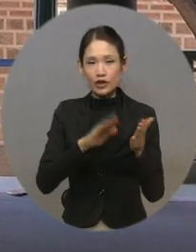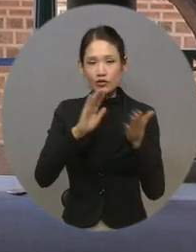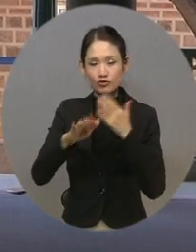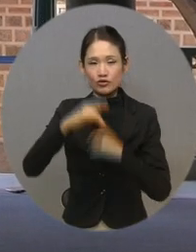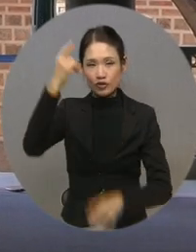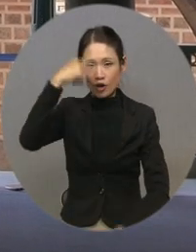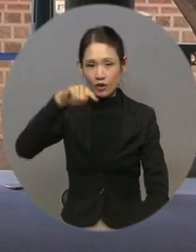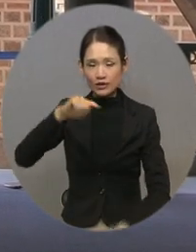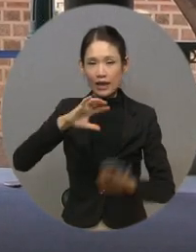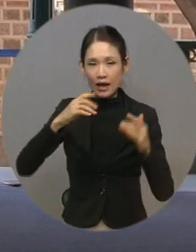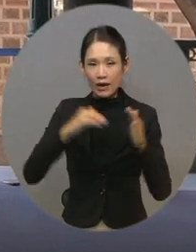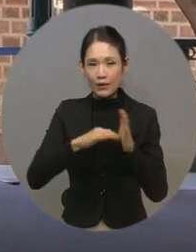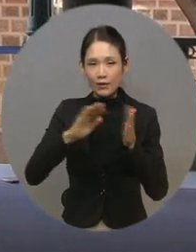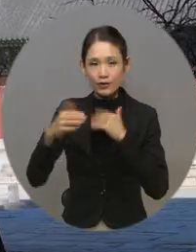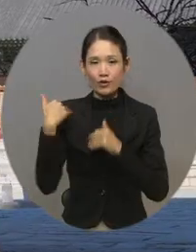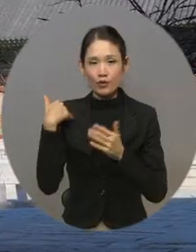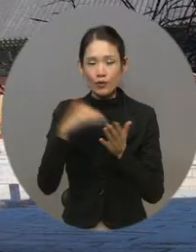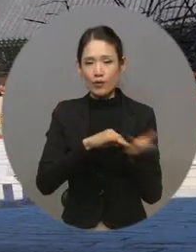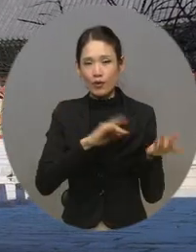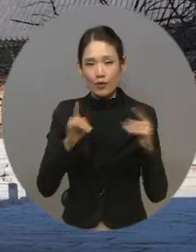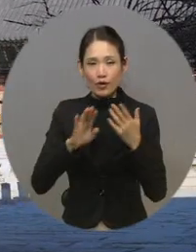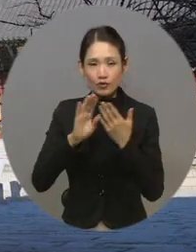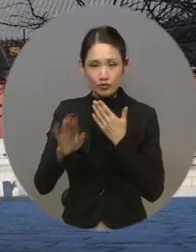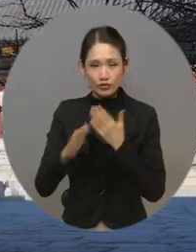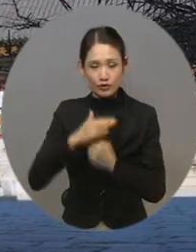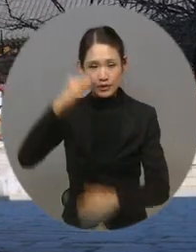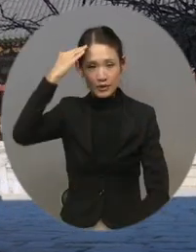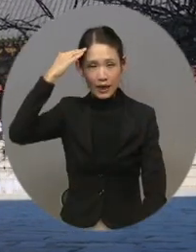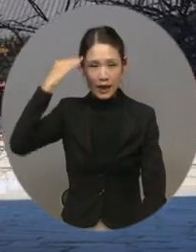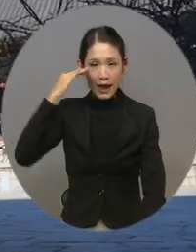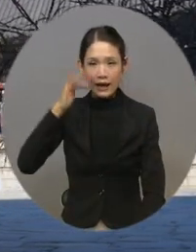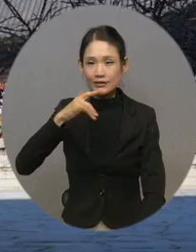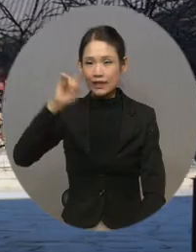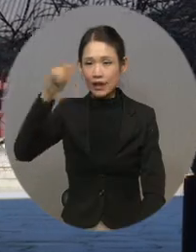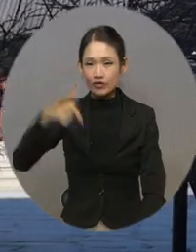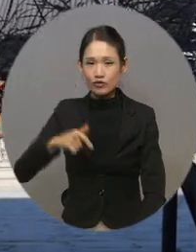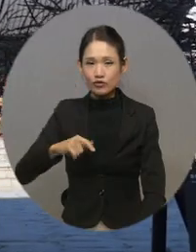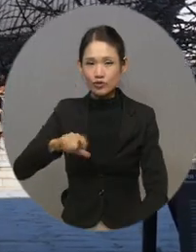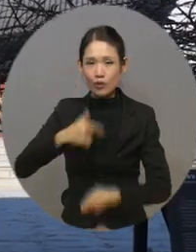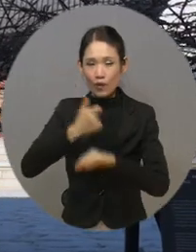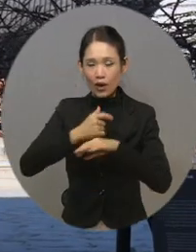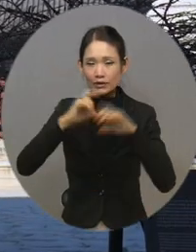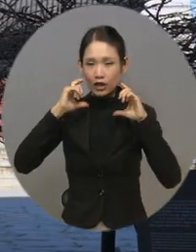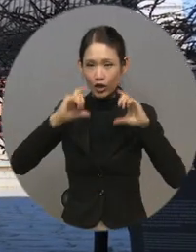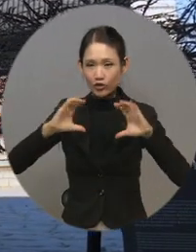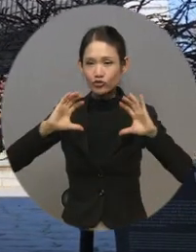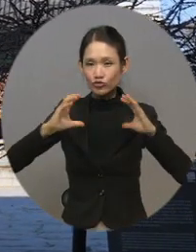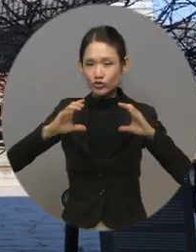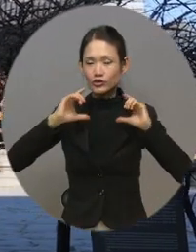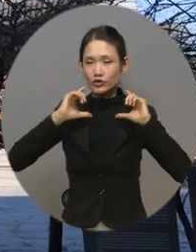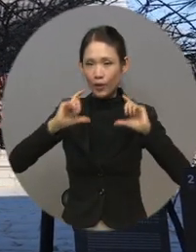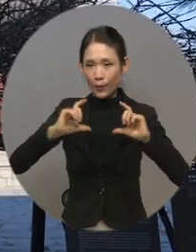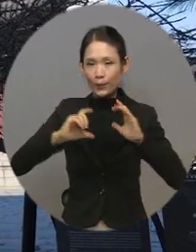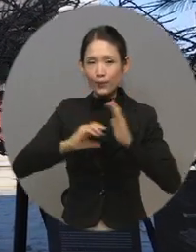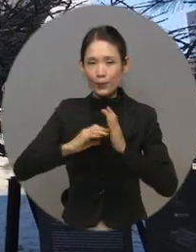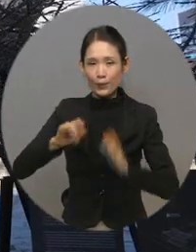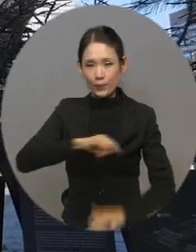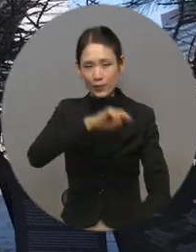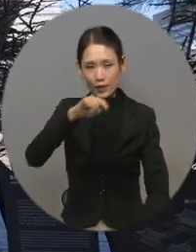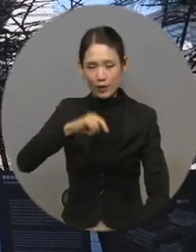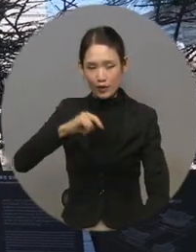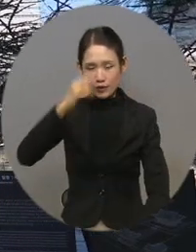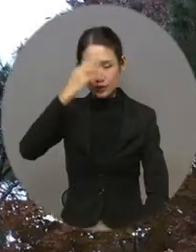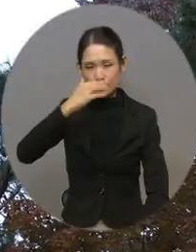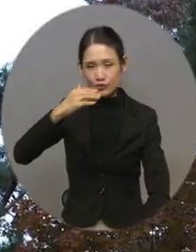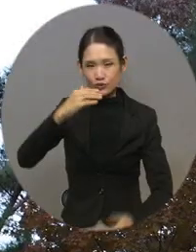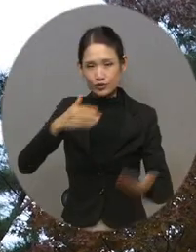고종이 경운궁으로 환궁한 이후 대한제국이라는 황제국을 선포하고 황궁으로서의 규모와 격식을 갖추게